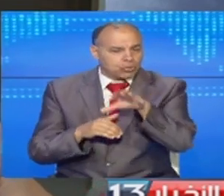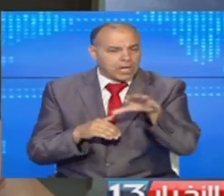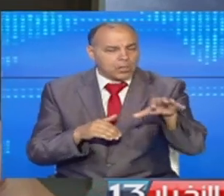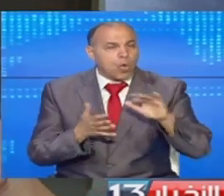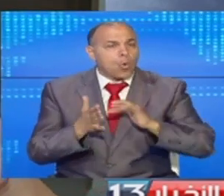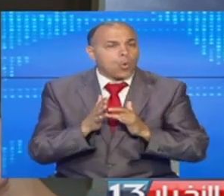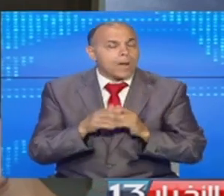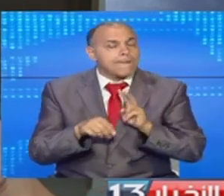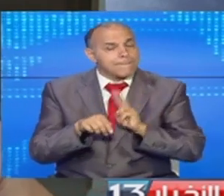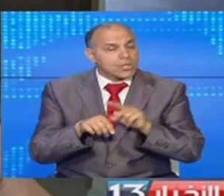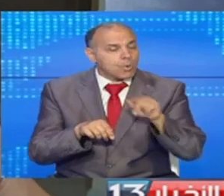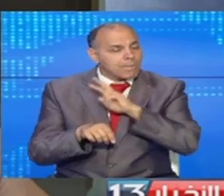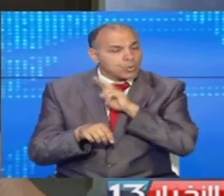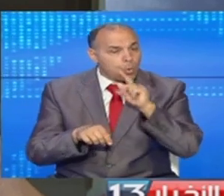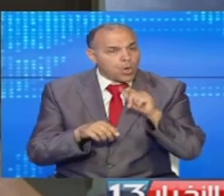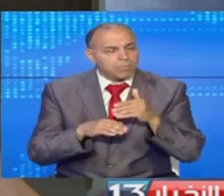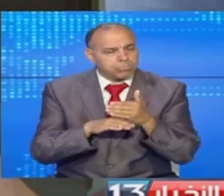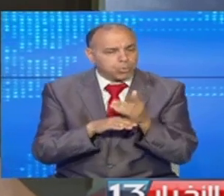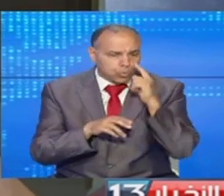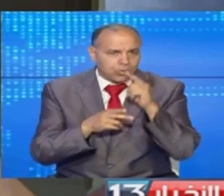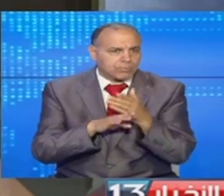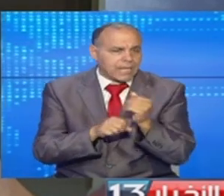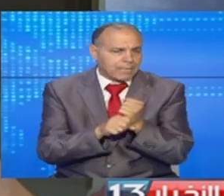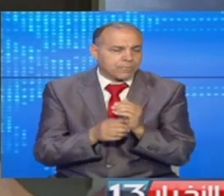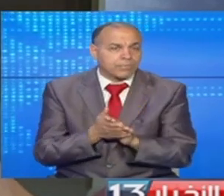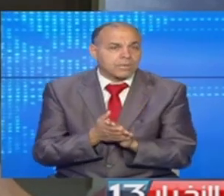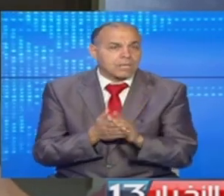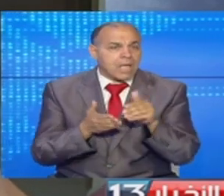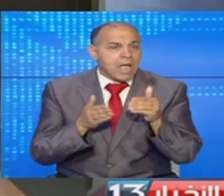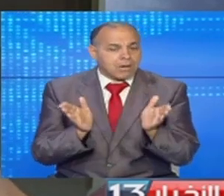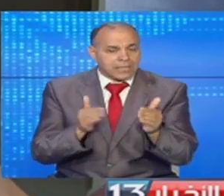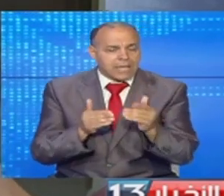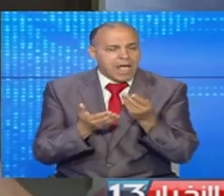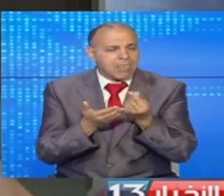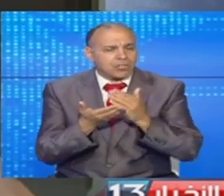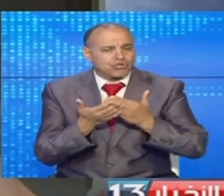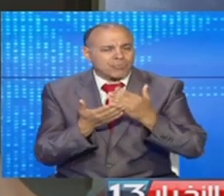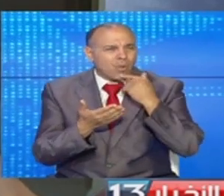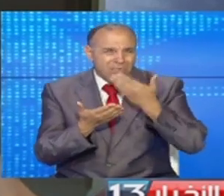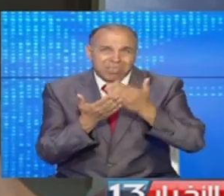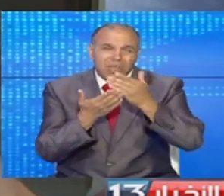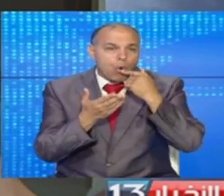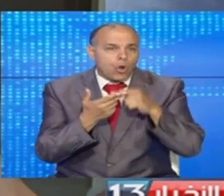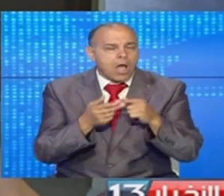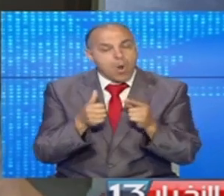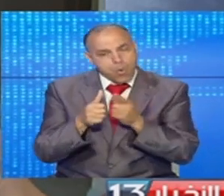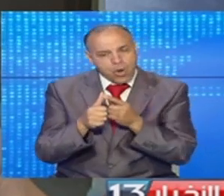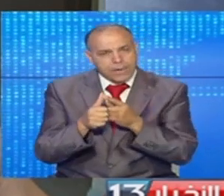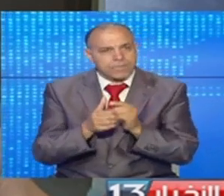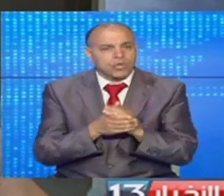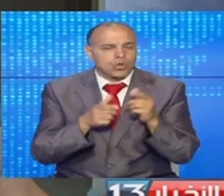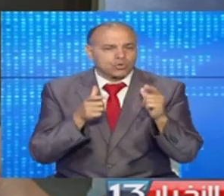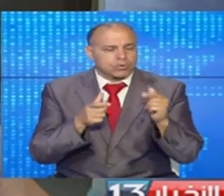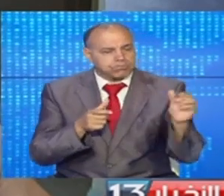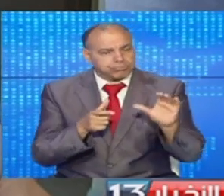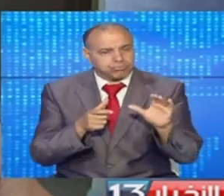كل الأطراف المتدخلة في التمويل حتى نسرعوا في إنجازها. وسيكون قطاع الجبس من بين القطاعات الأولوية اللي باش تكون تحظى